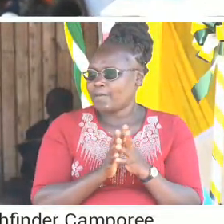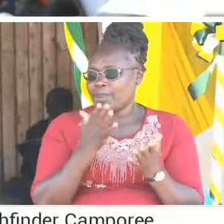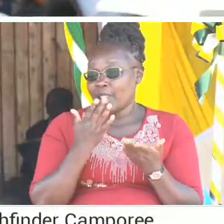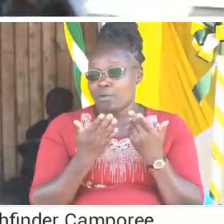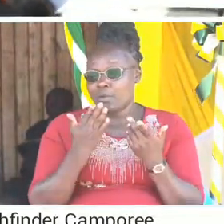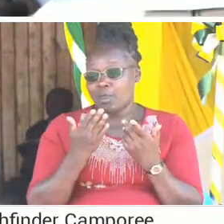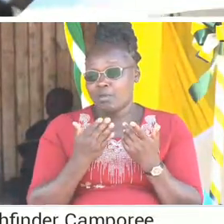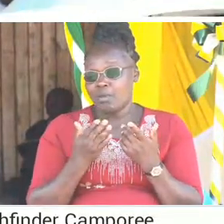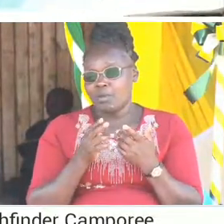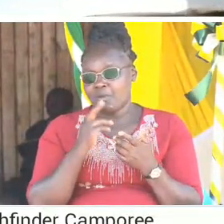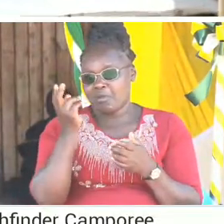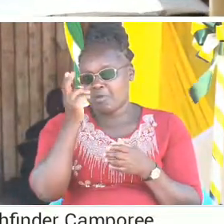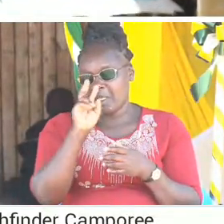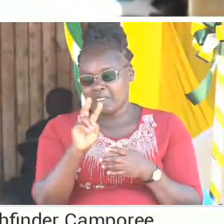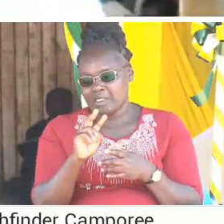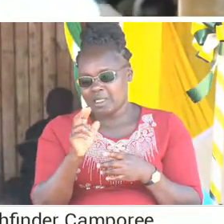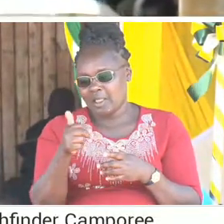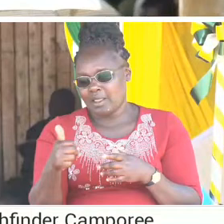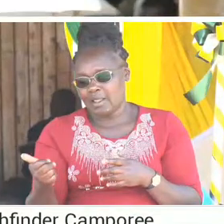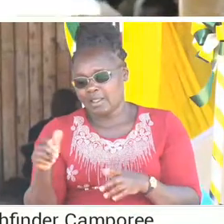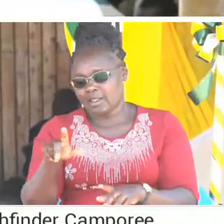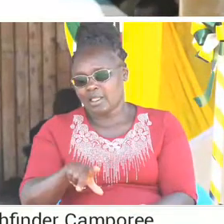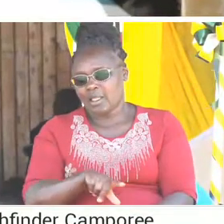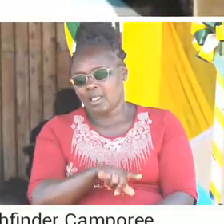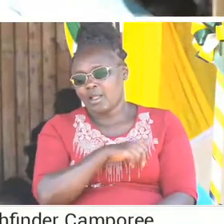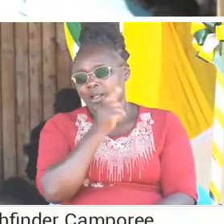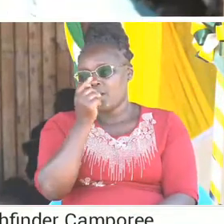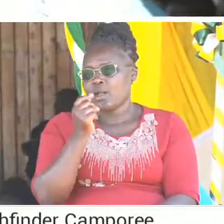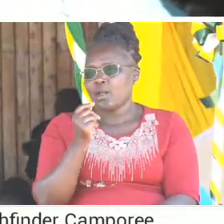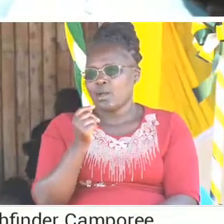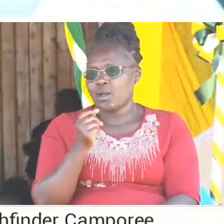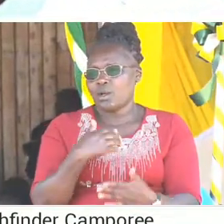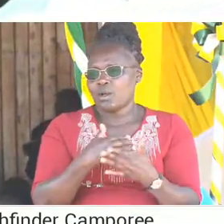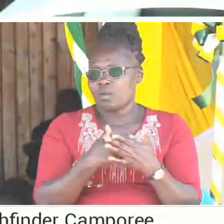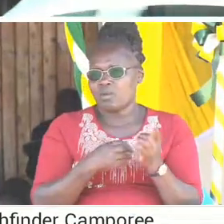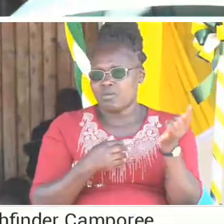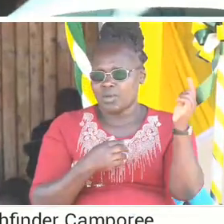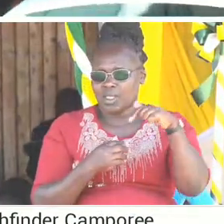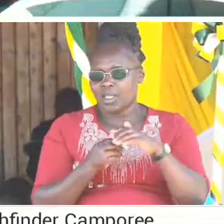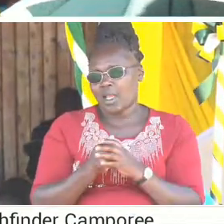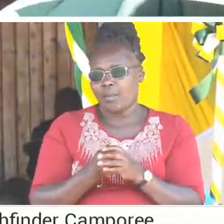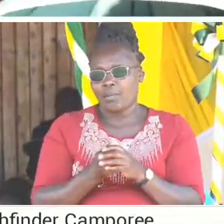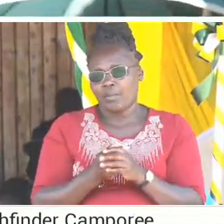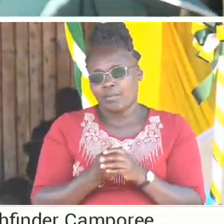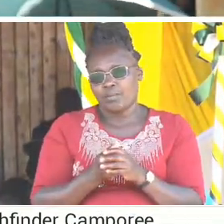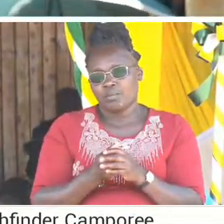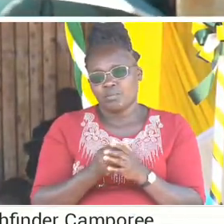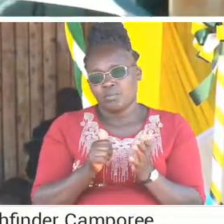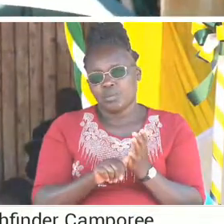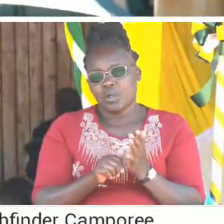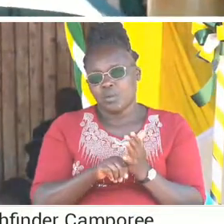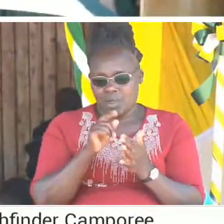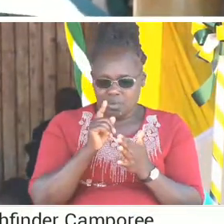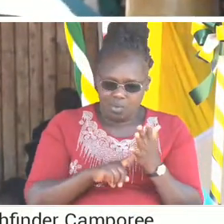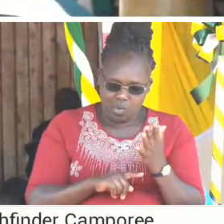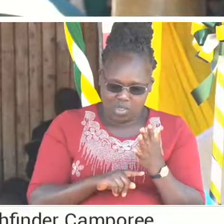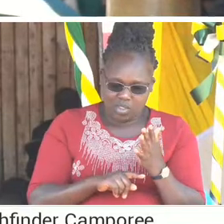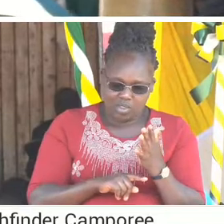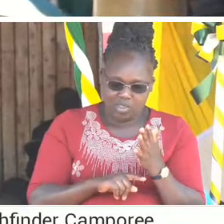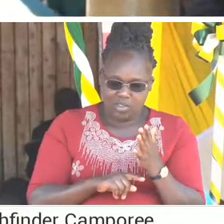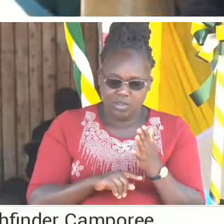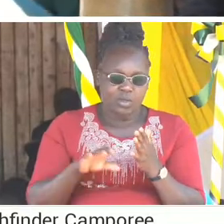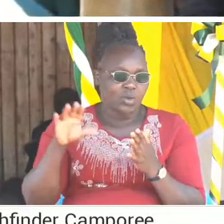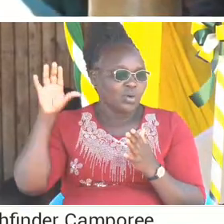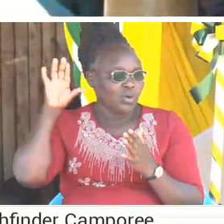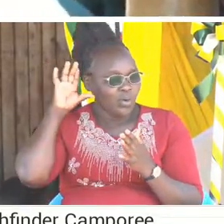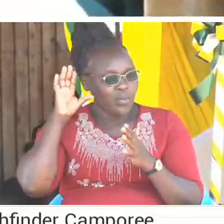hatujatii. Tumekuwa jeuri na wakati mwingine tunapimana na Mungu. Biblia inasema hivi, sisi tunafuata hivi. Neno la Mungu